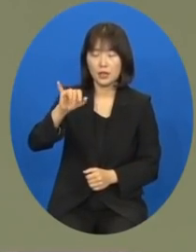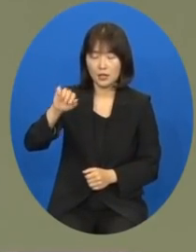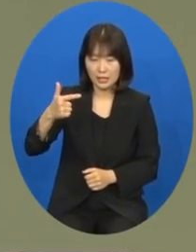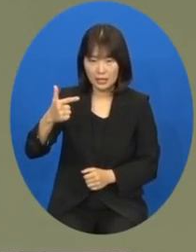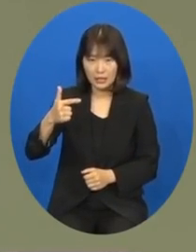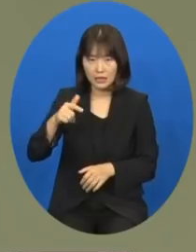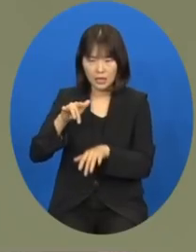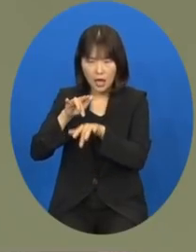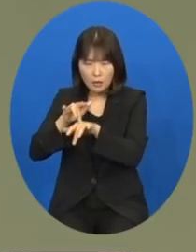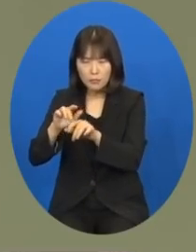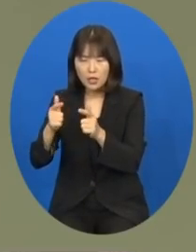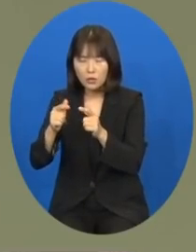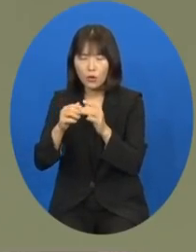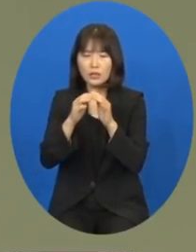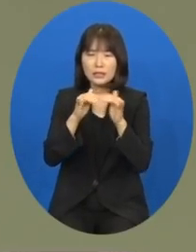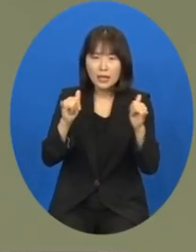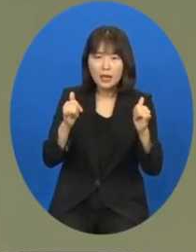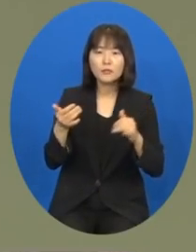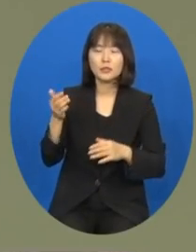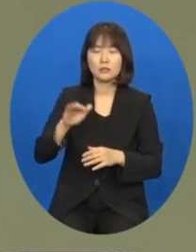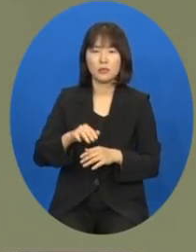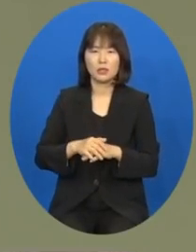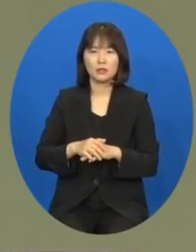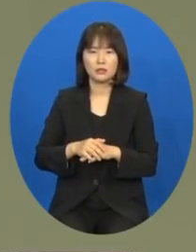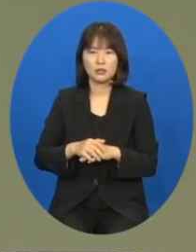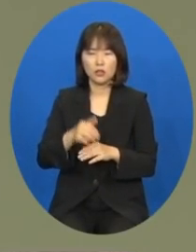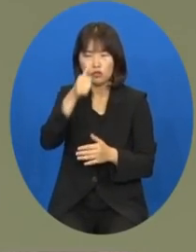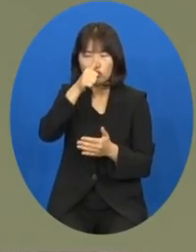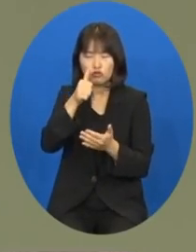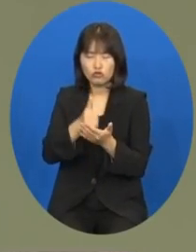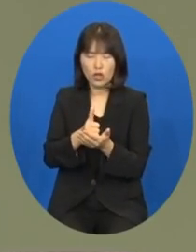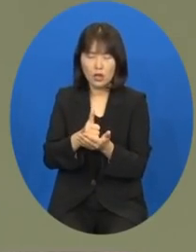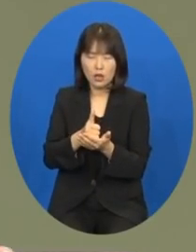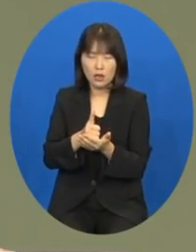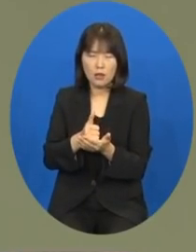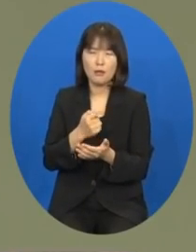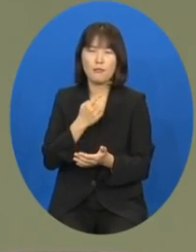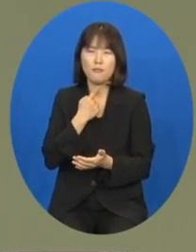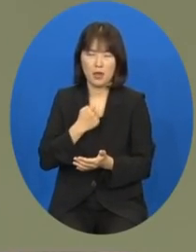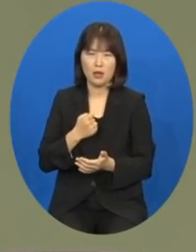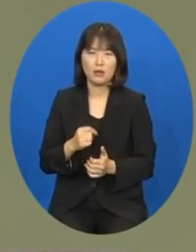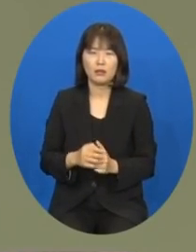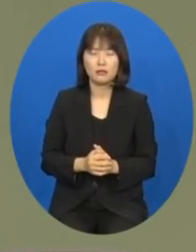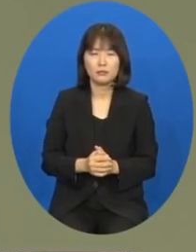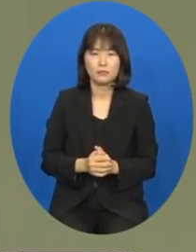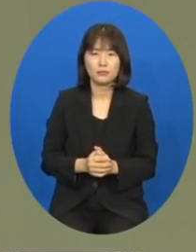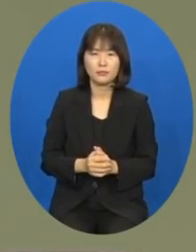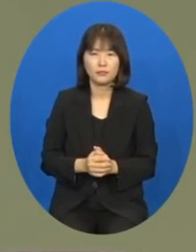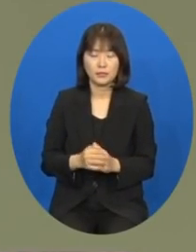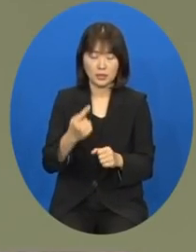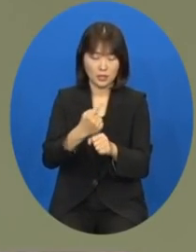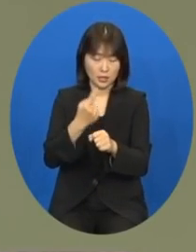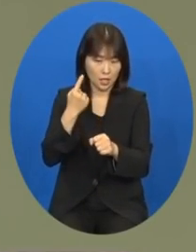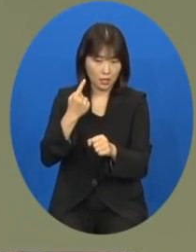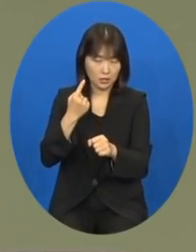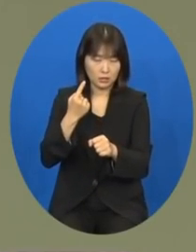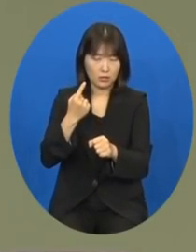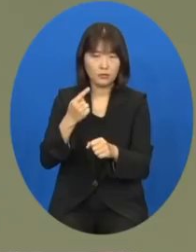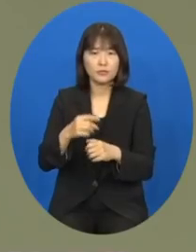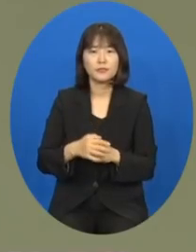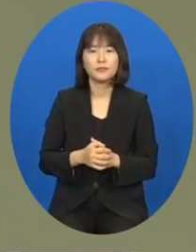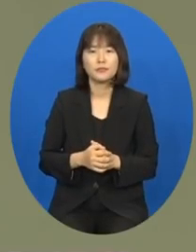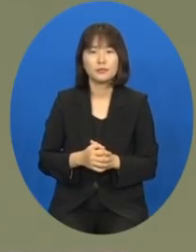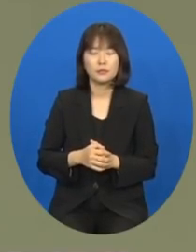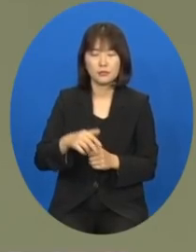주에 완전히 사로잡혀 있기 때문에 그렇게 된 것이지 작년 차였습니다 한국 사회를 유소라 나게 했던 사건